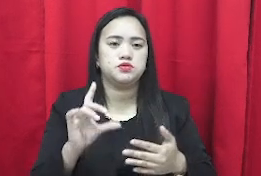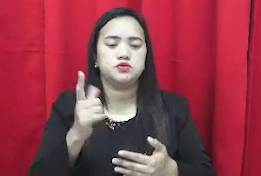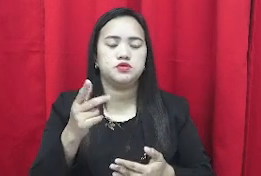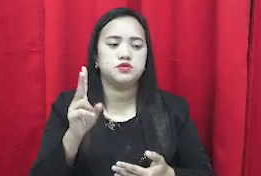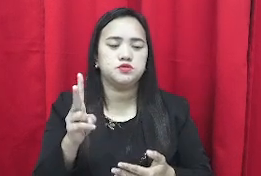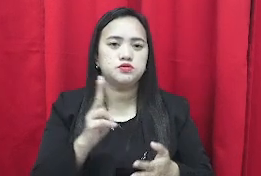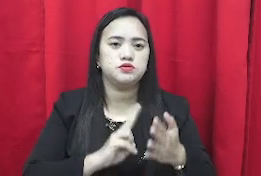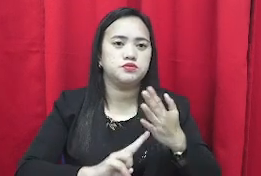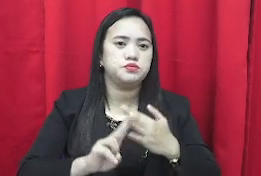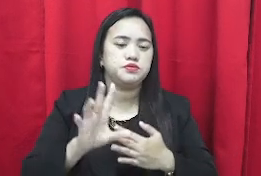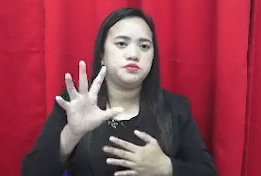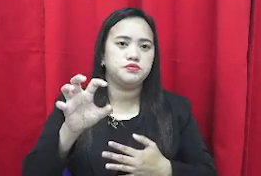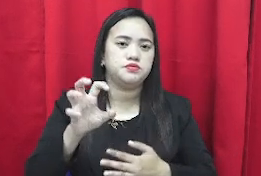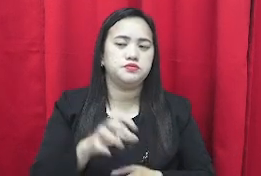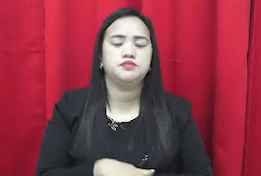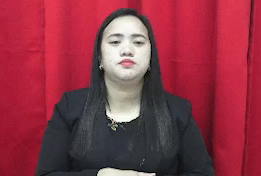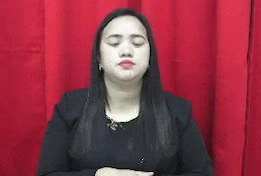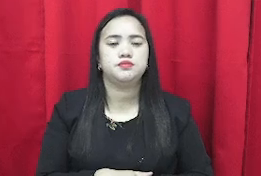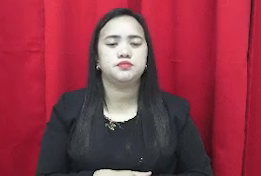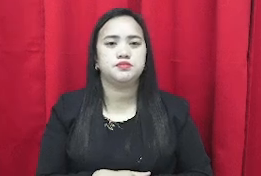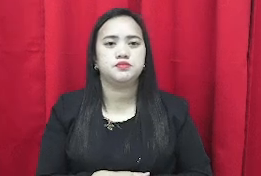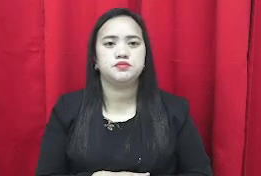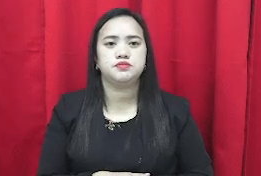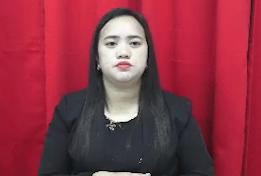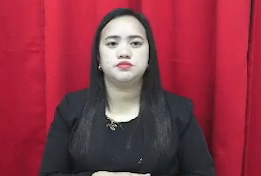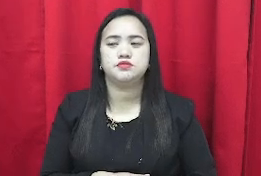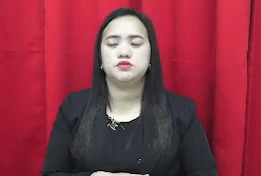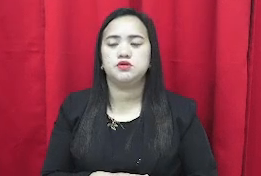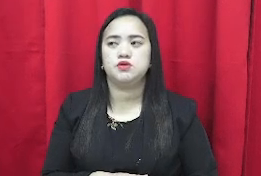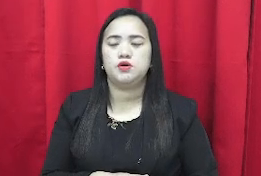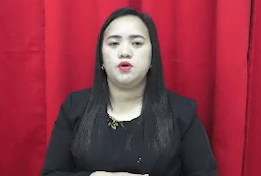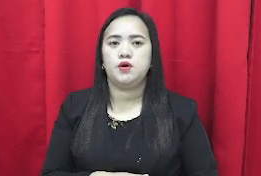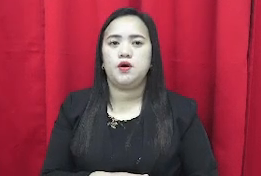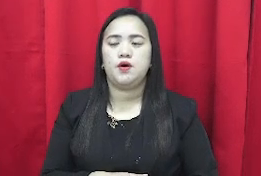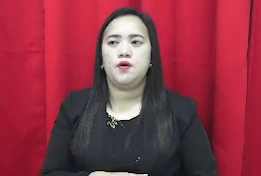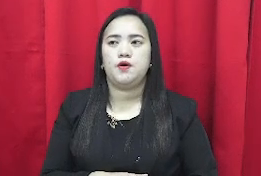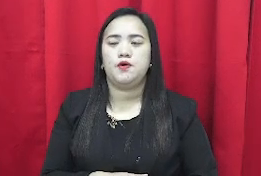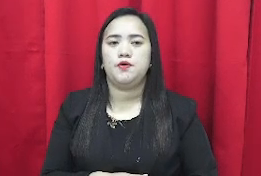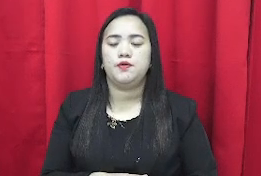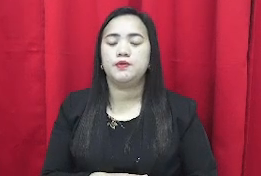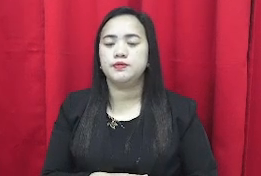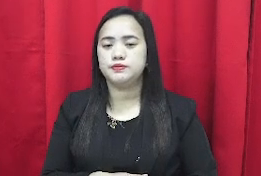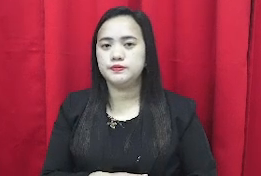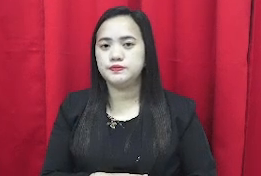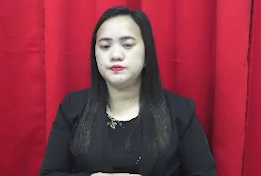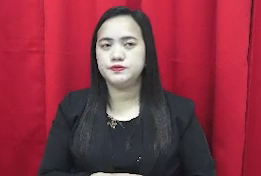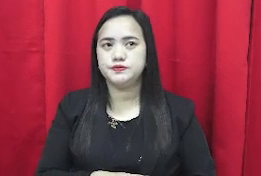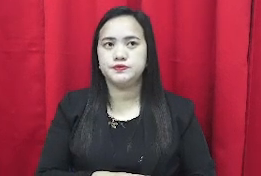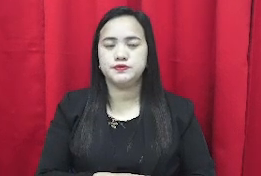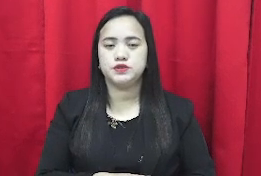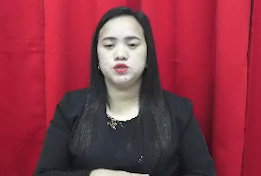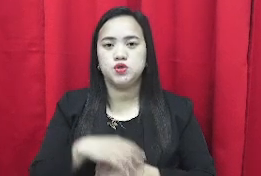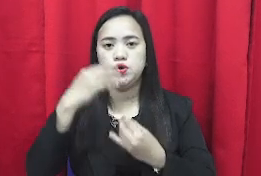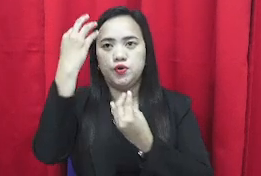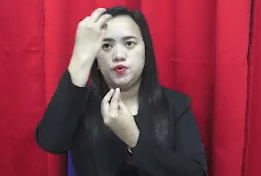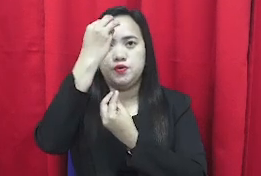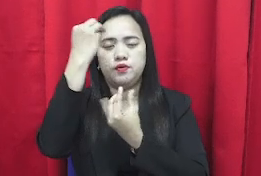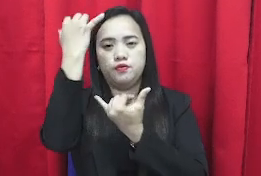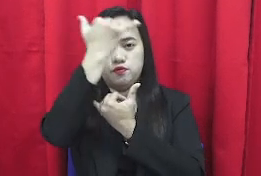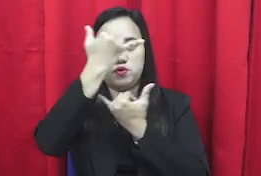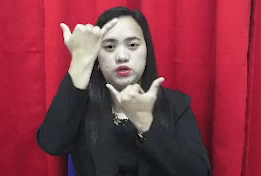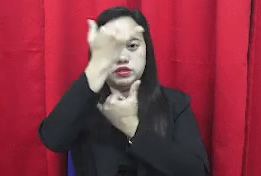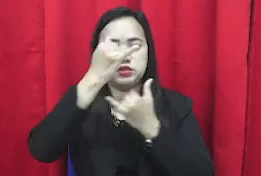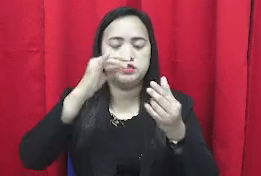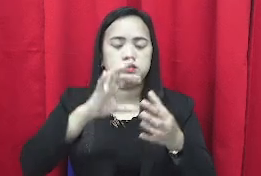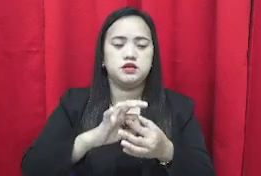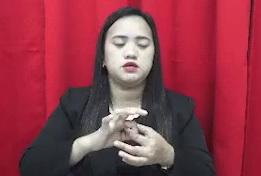verse 15 sabi rito foolishness is bound in the heart of a child but the